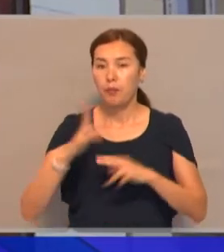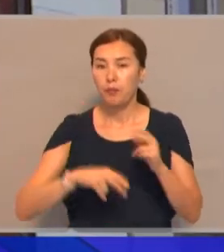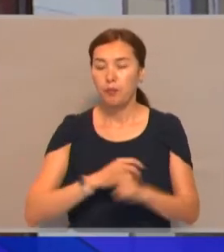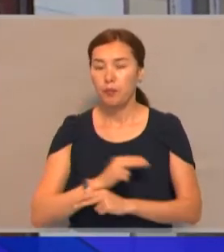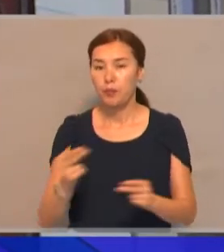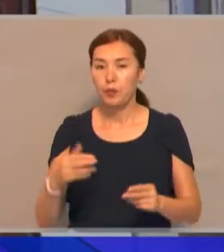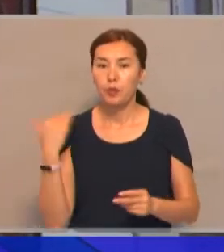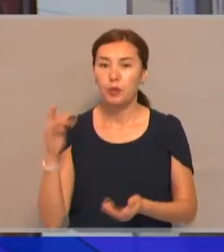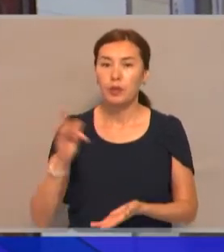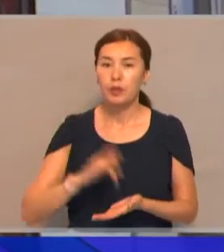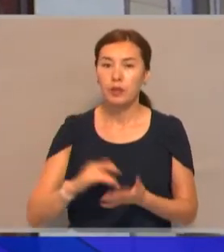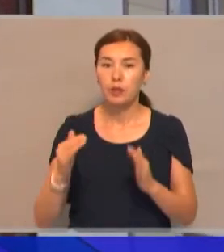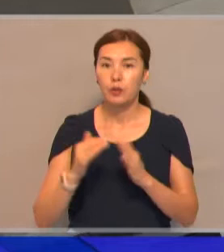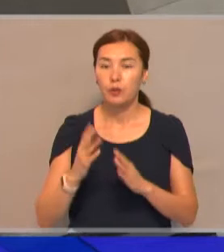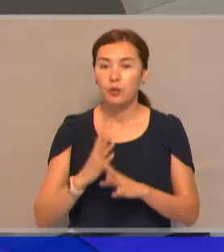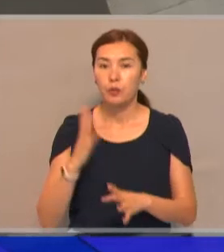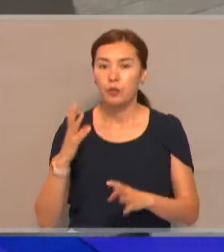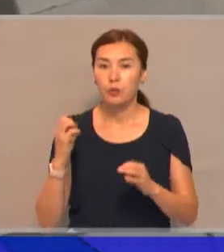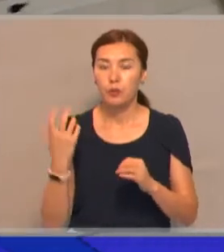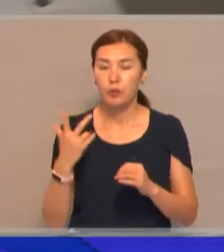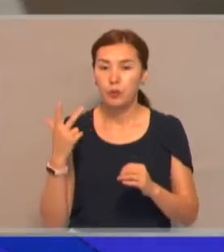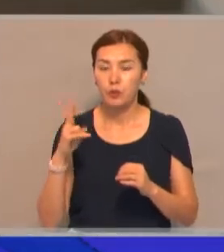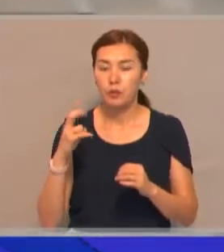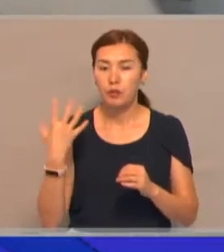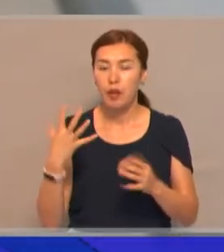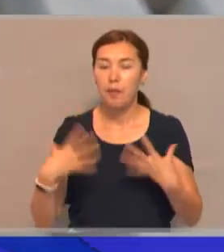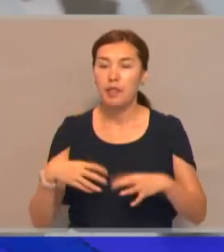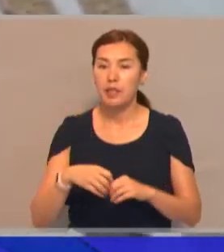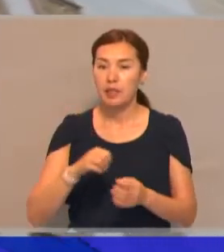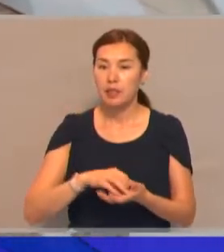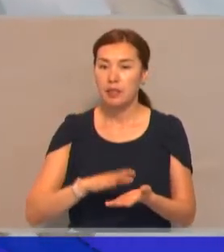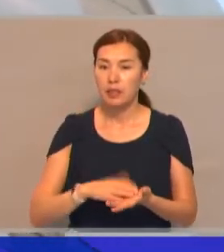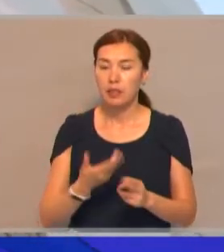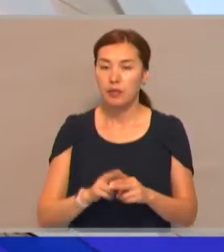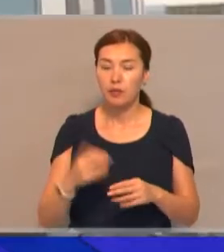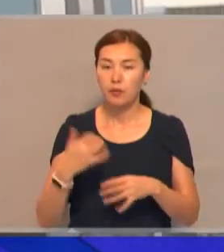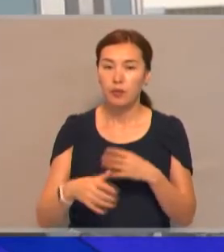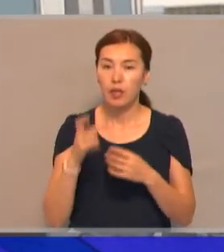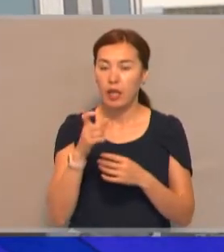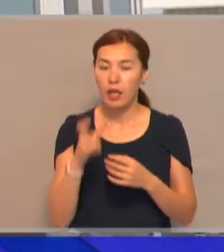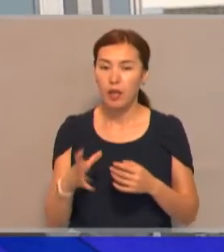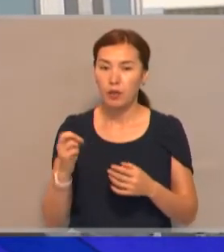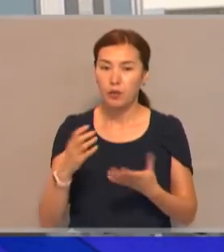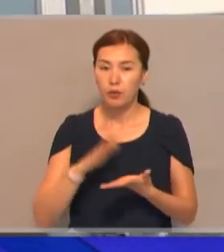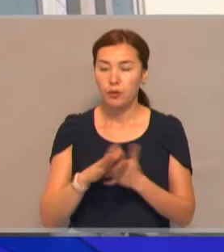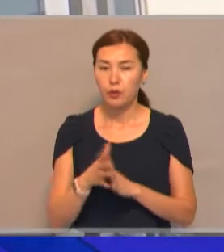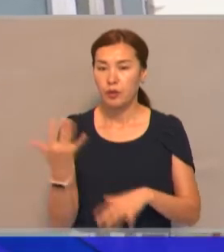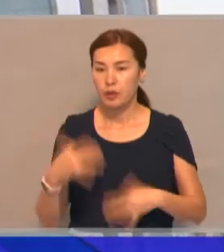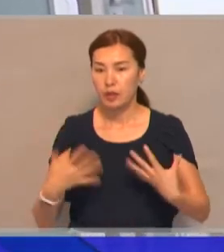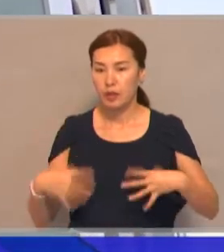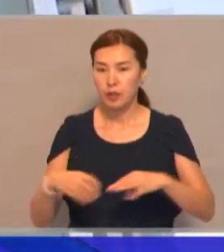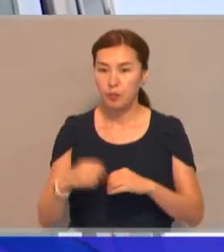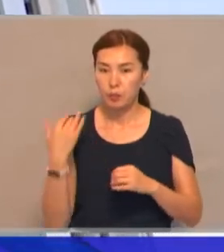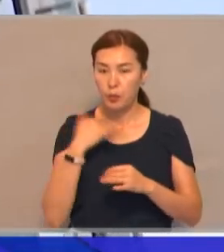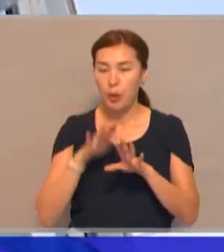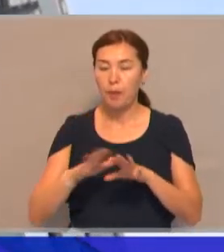етті. Жалпы Түркістан қаласында тұрғын үй кезегінде 13025 отбасы тіркеліп тұр. Оның ішінде халықтық әлеуметтік жағынан осал топтағылар,